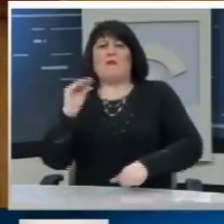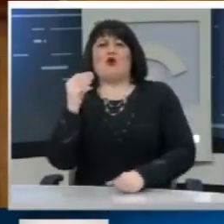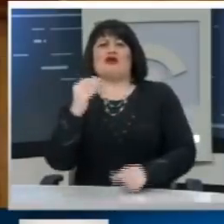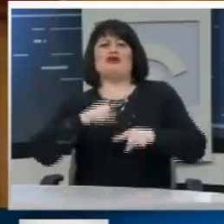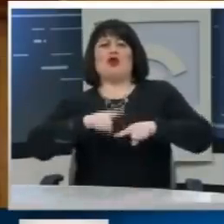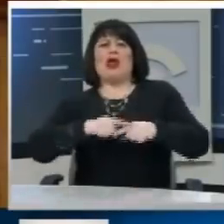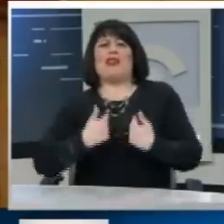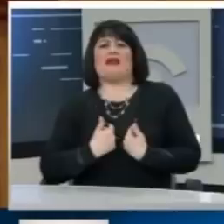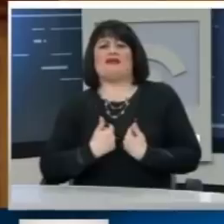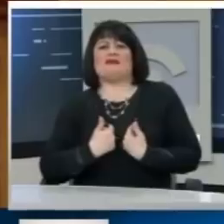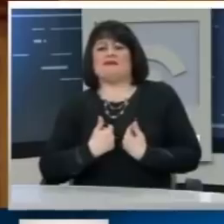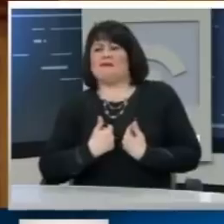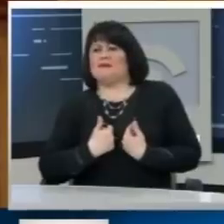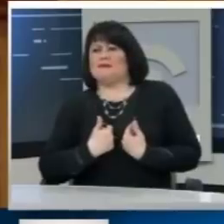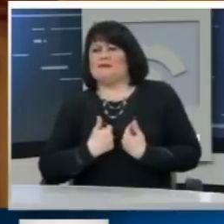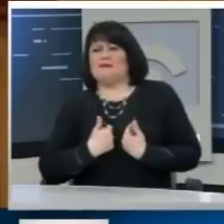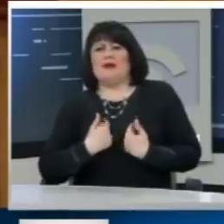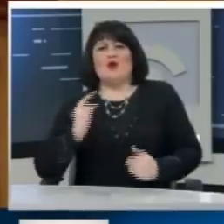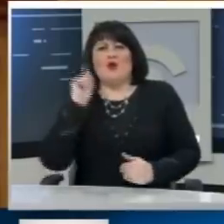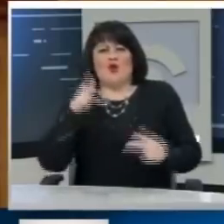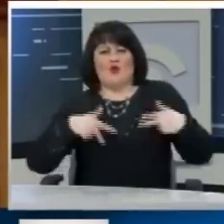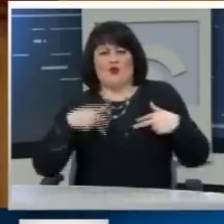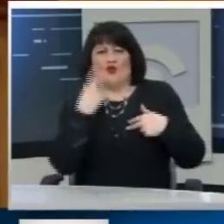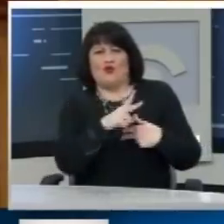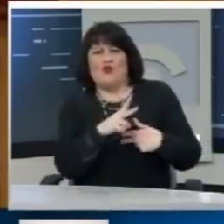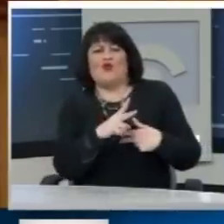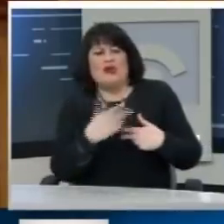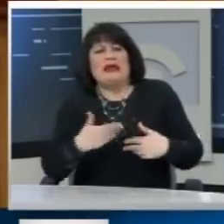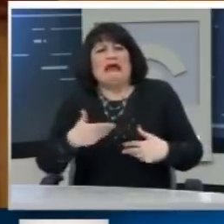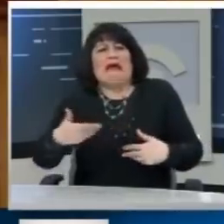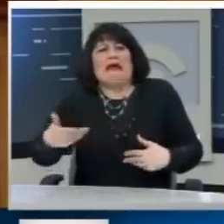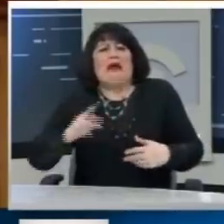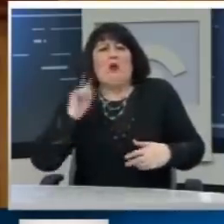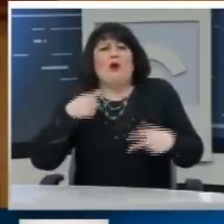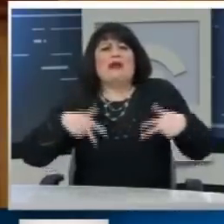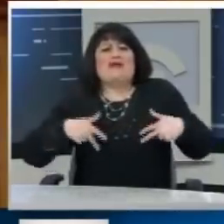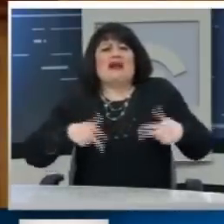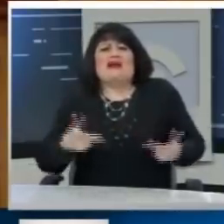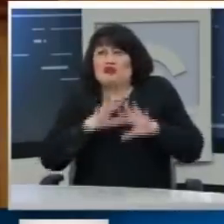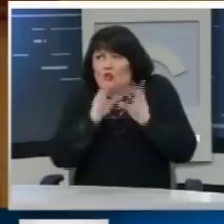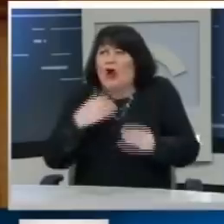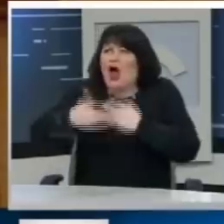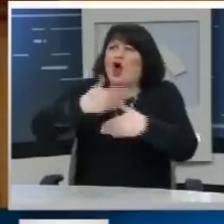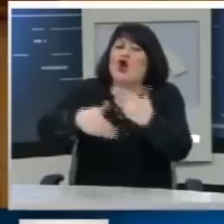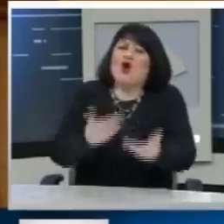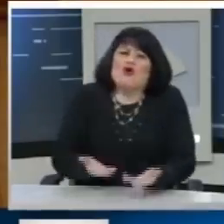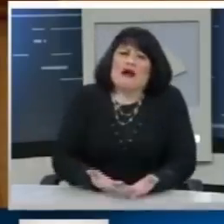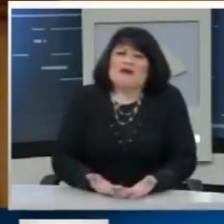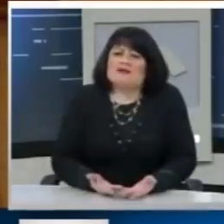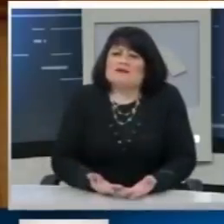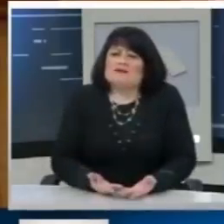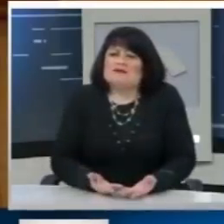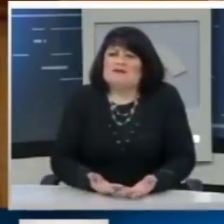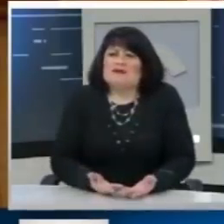της Ελλάδας. Και όλες οι κυβερνήσεις σοσιαλδημοκρατικές κλπ. Κλπ. Όλα αυτά τα χρόνια, ούτε οι